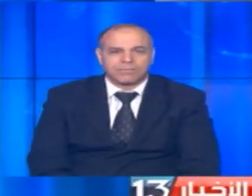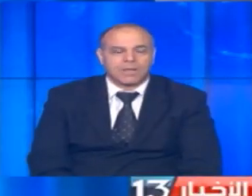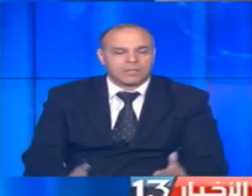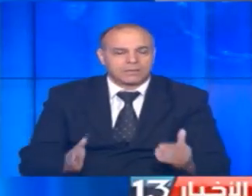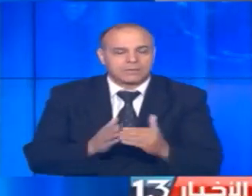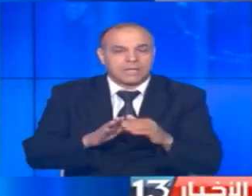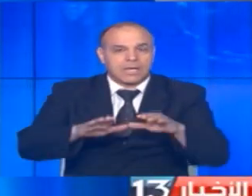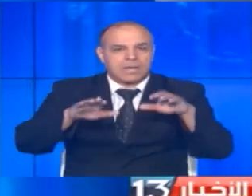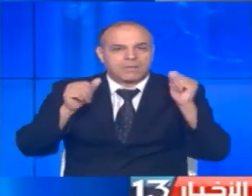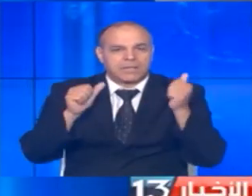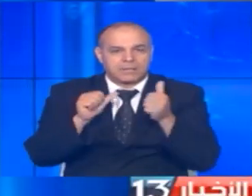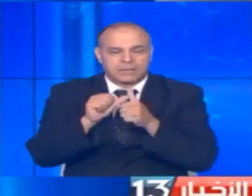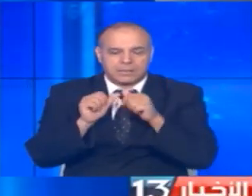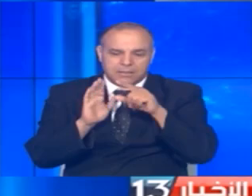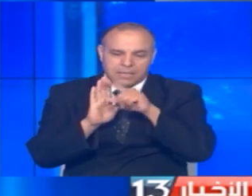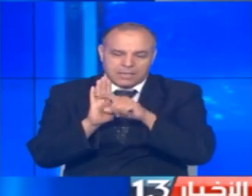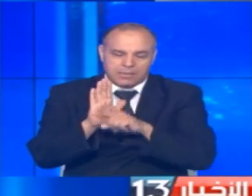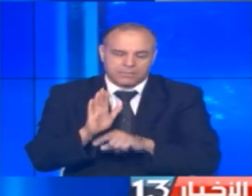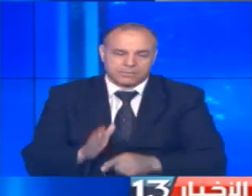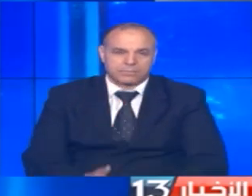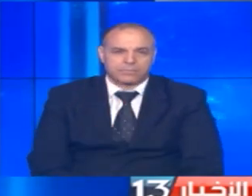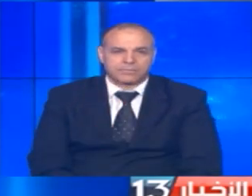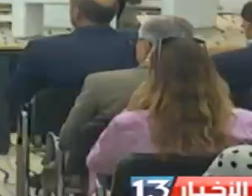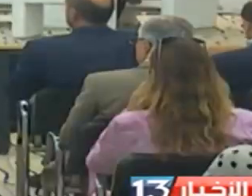ختام النشرة، وهذا تذكير بالعناوين.